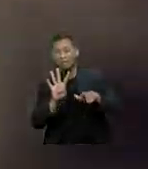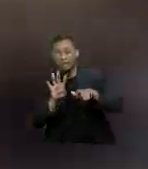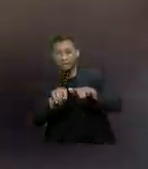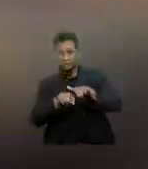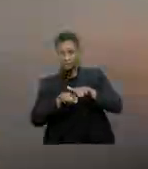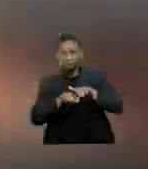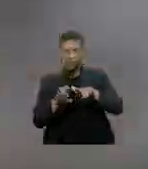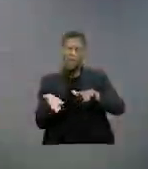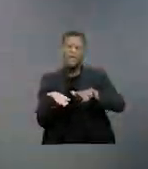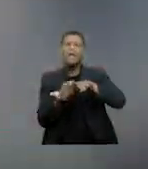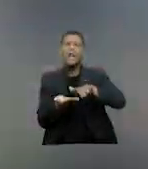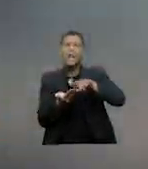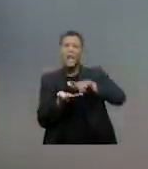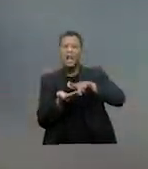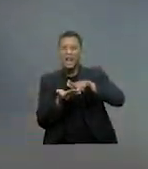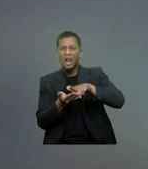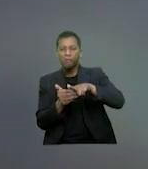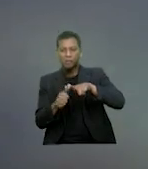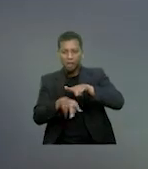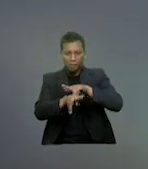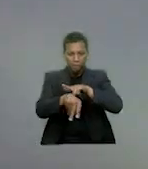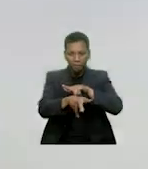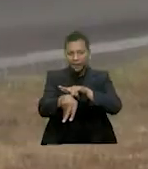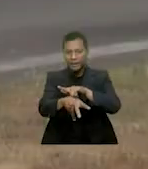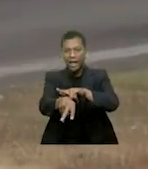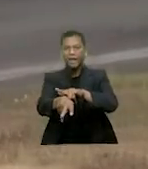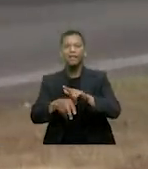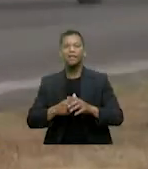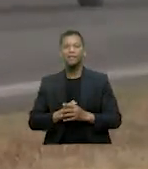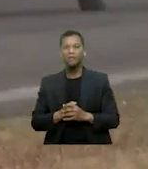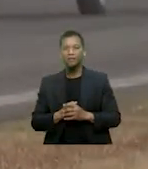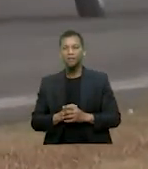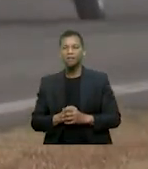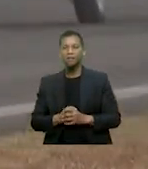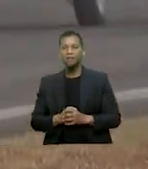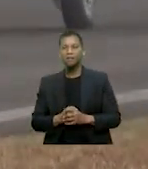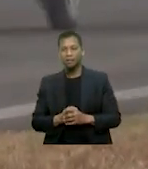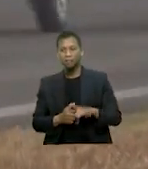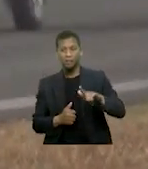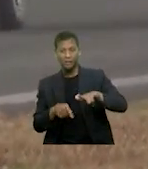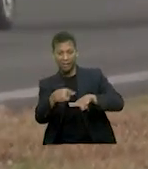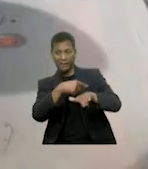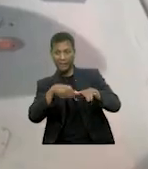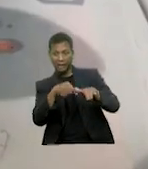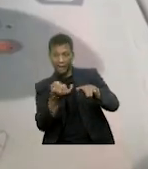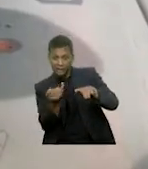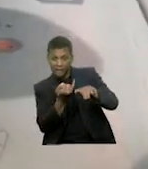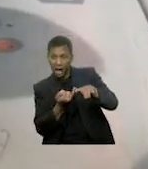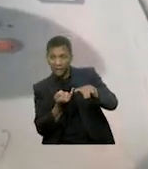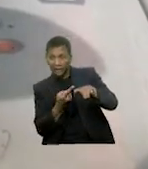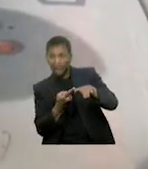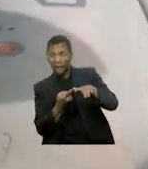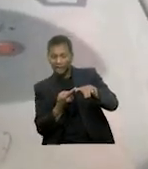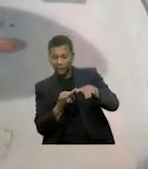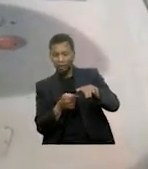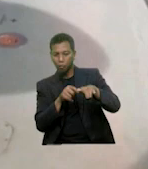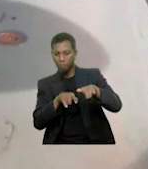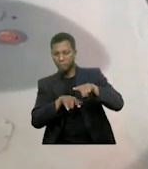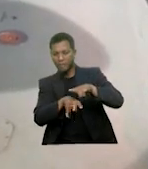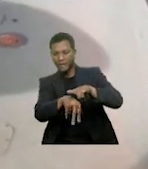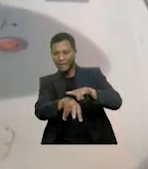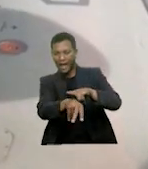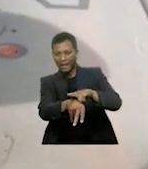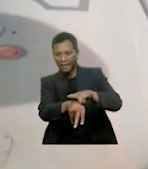anti-perang gerilya atau counter-insurgency, COIN. Pesawat ini didesain untuk mendukung misi pengintaian, close air support, dan